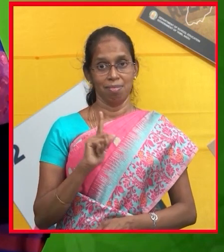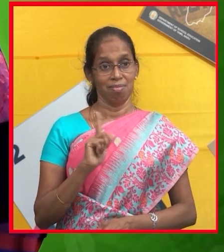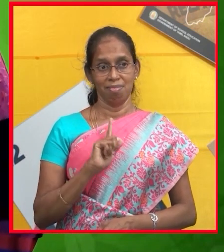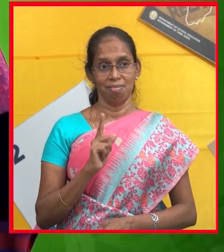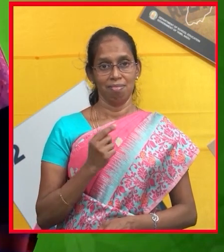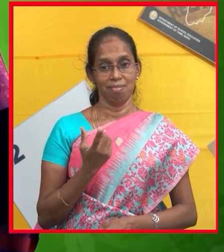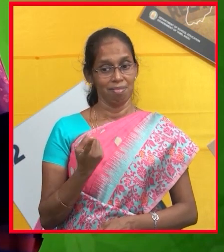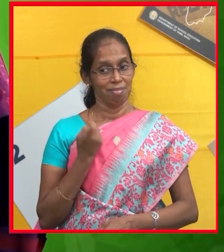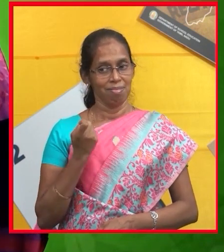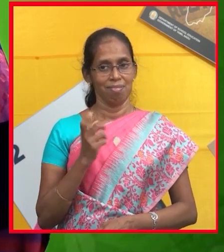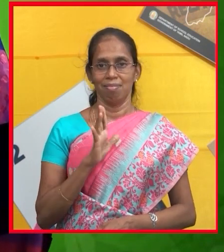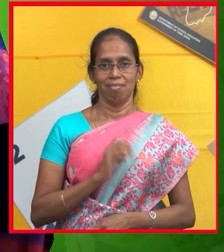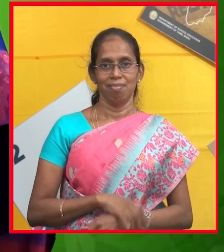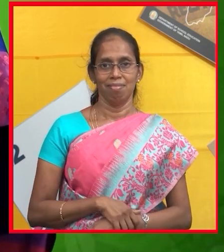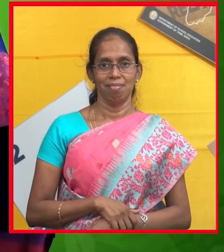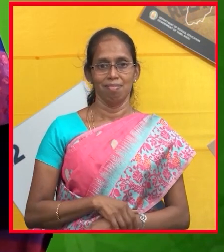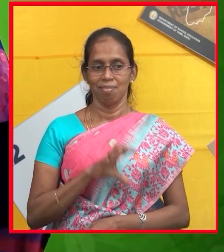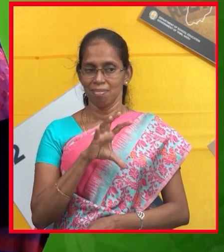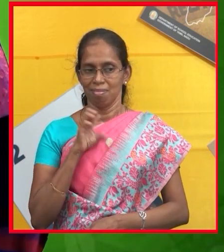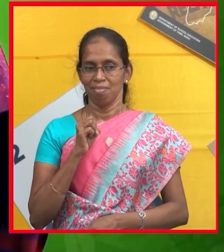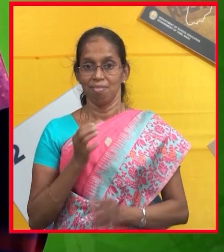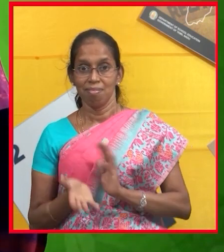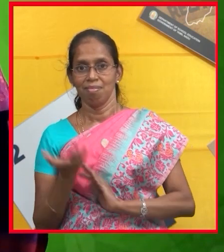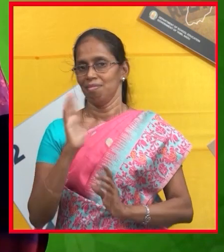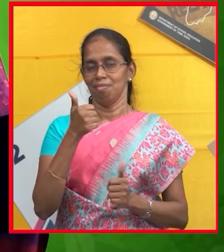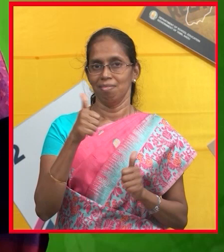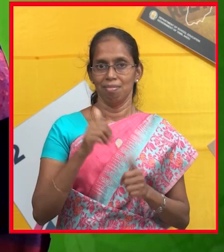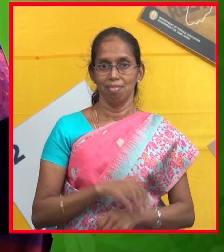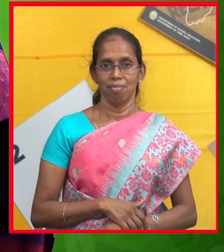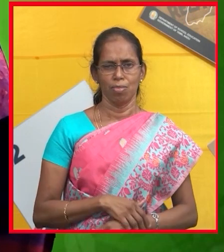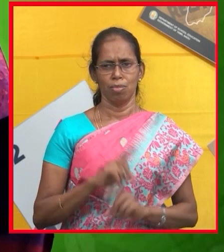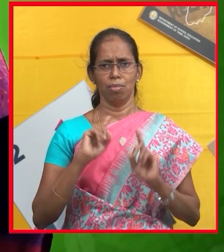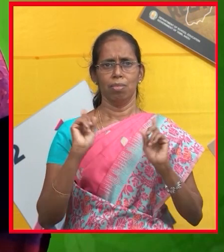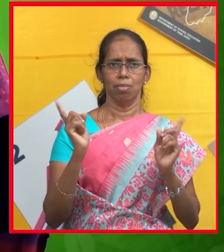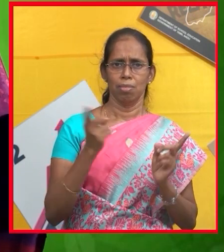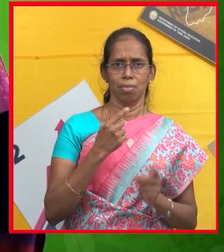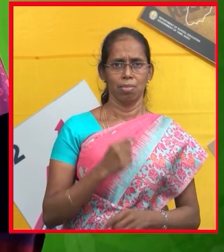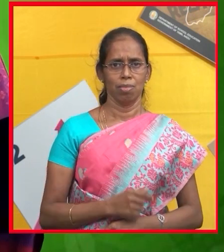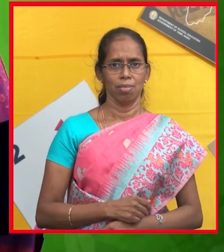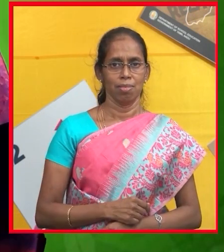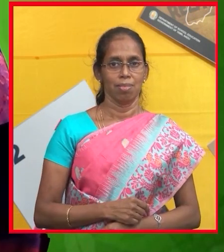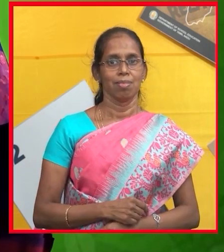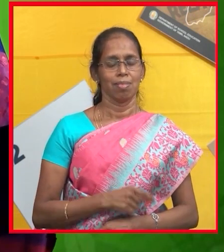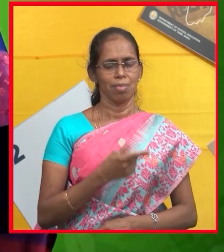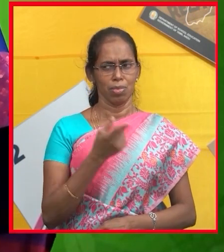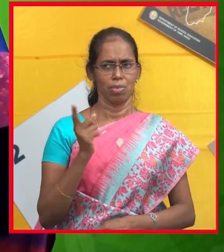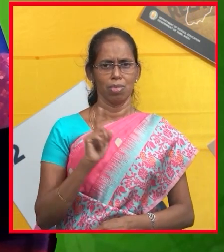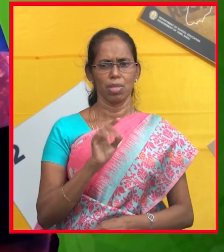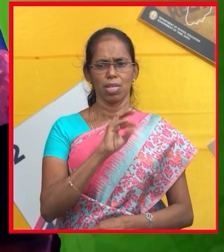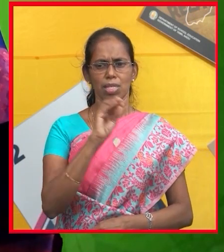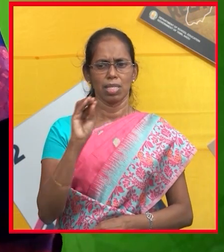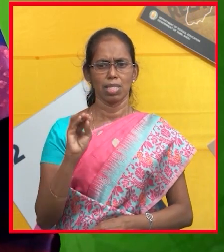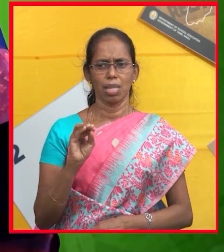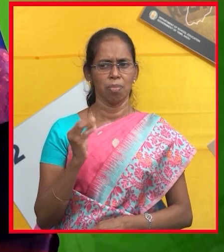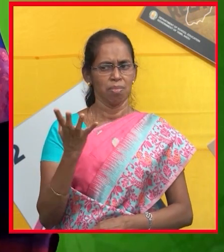என்ன செய்ய முடியாது, கவர்ந்துக்கிட்டு போக முடியாது. அதனால் உலகத்தில் என்றைக்குமே நிலைத்திருக்கக்கூடிய சில விஷயங்கள்,